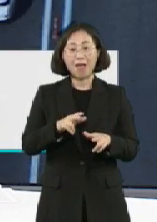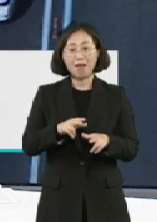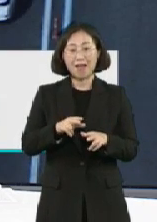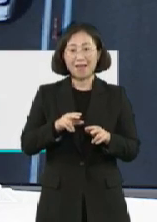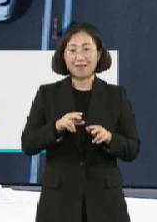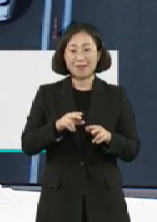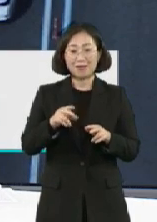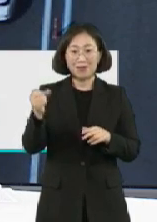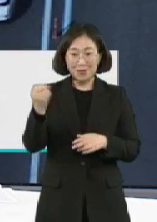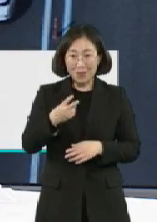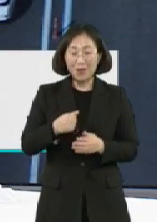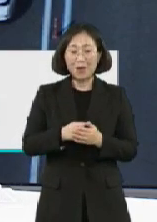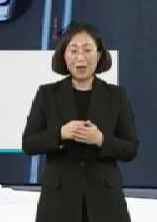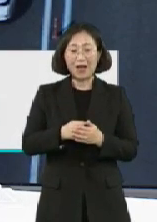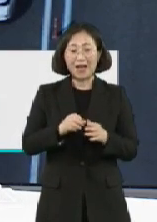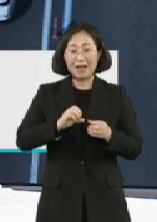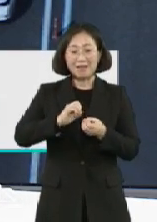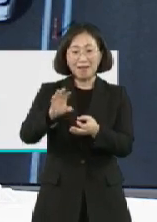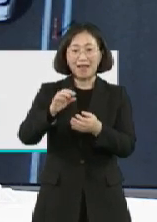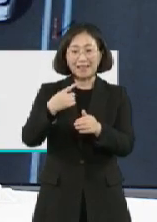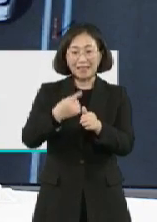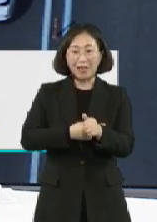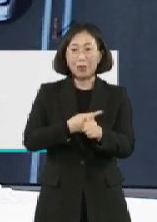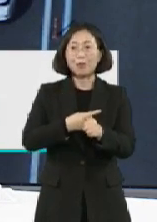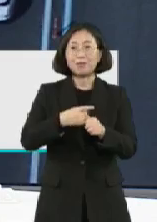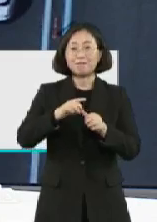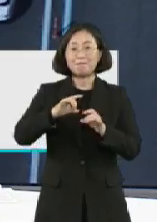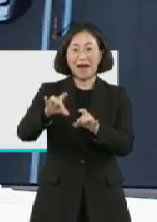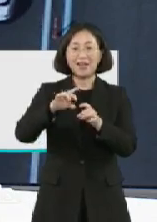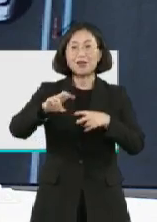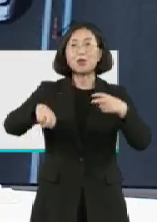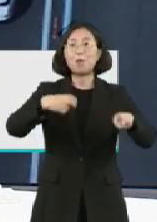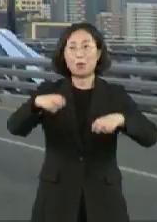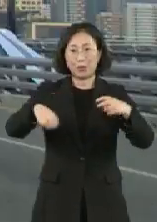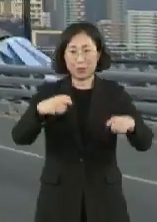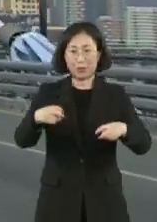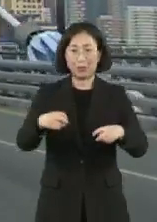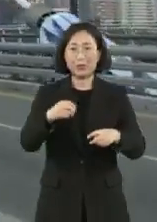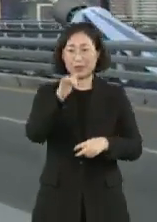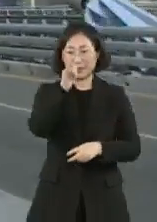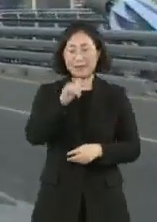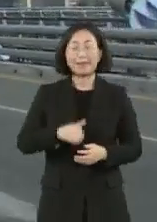배달 로봇까지 등장할 걸로 보입니다. 강진원 기자입니다.